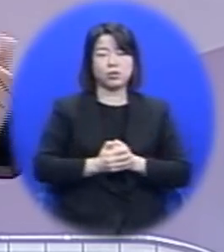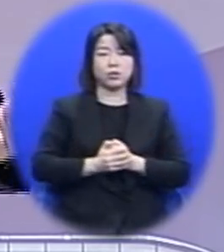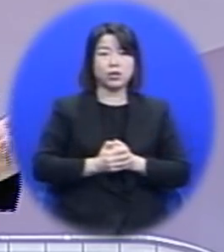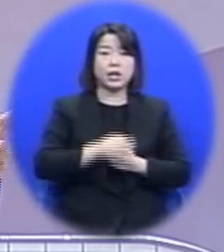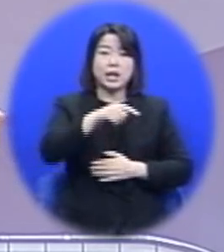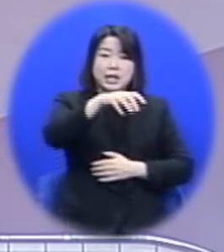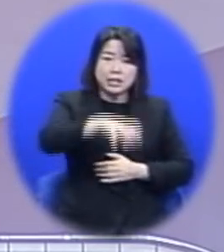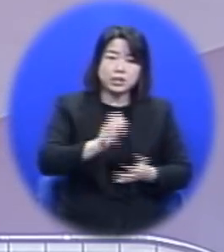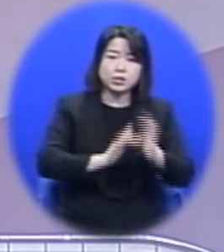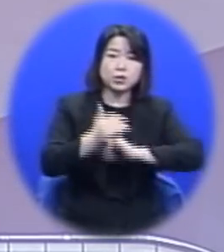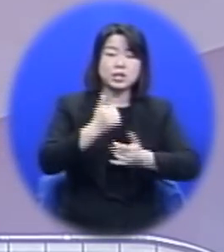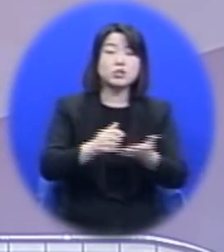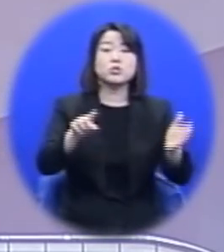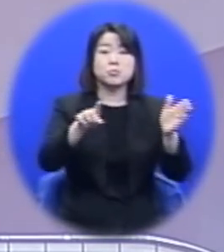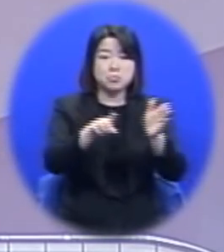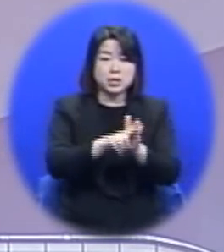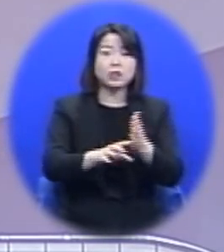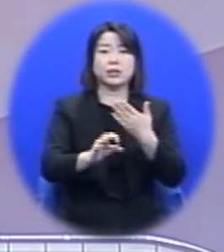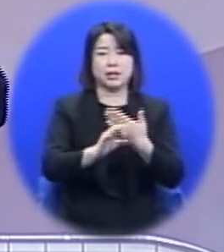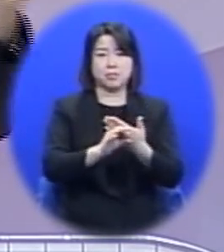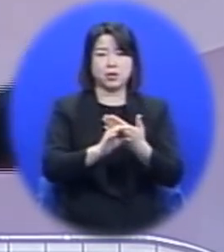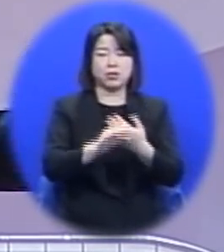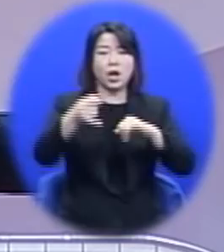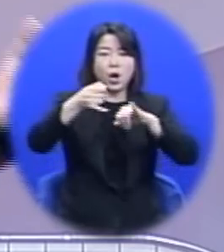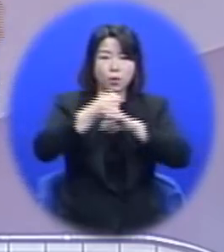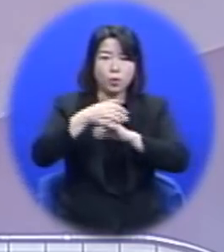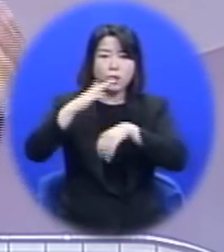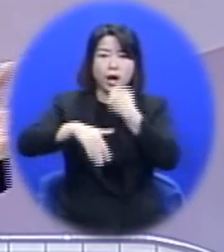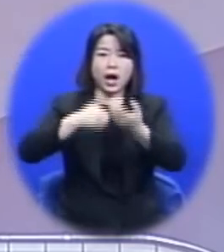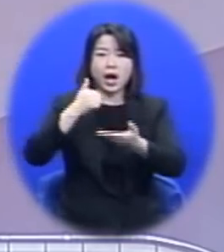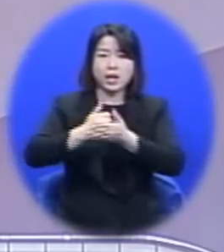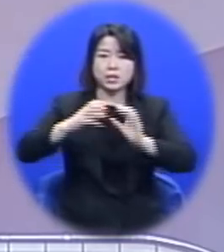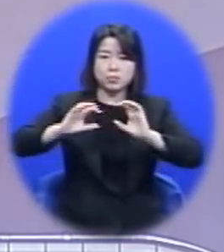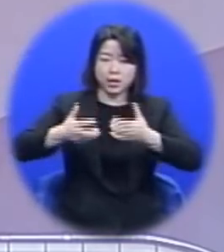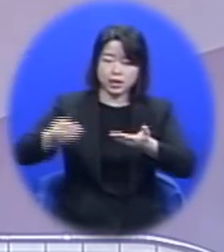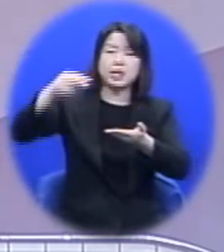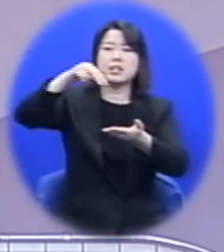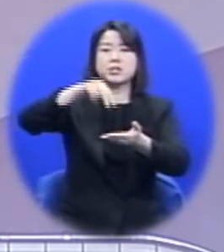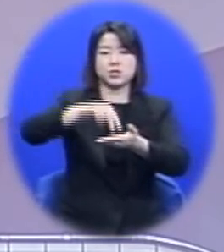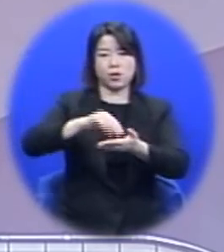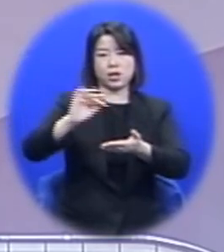여러분, 여기서 예수를 믿으셨다면 반드시 하나님 나라에 가서 서야 합니다.